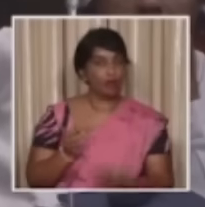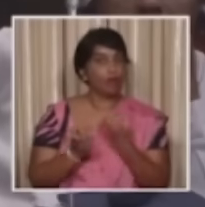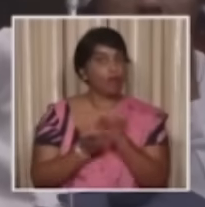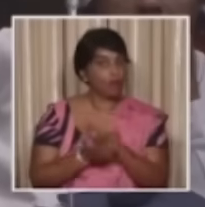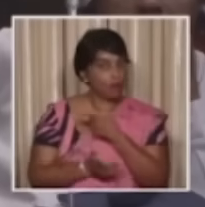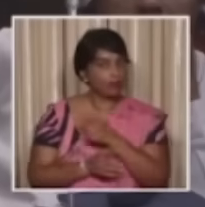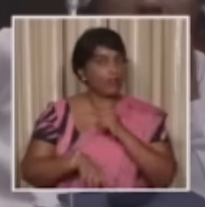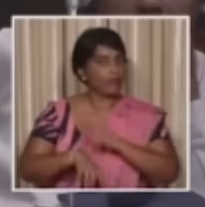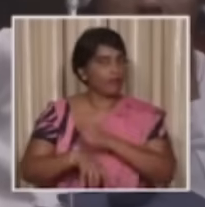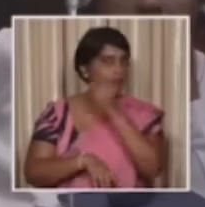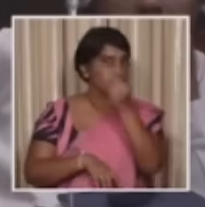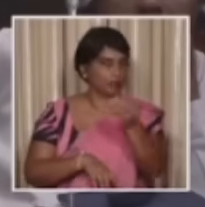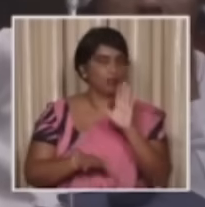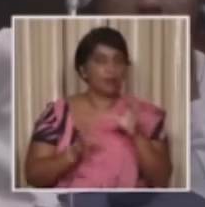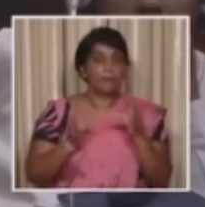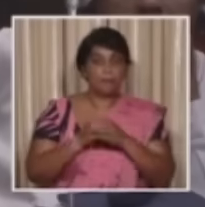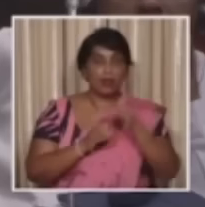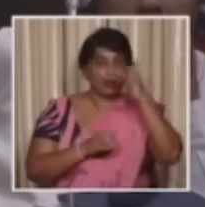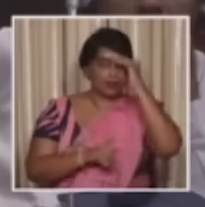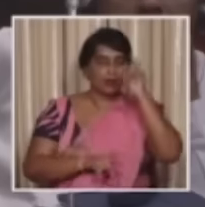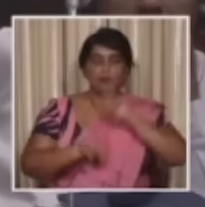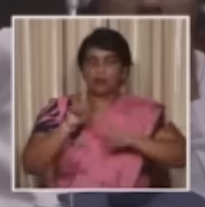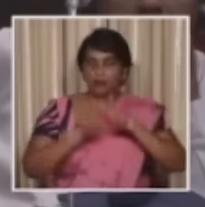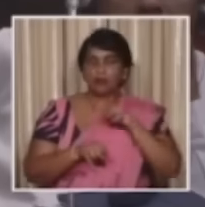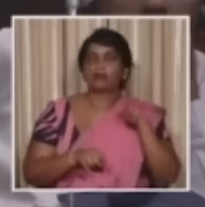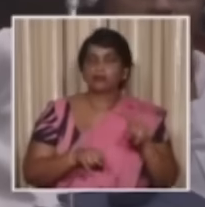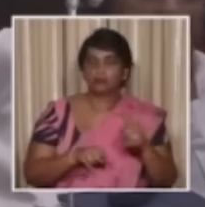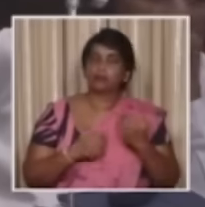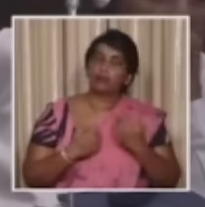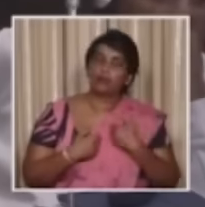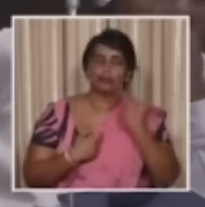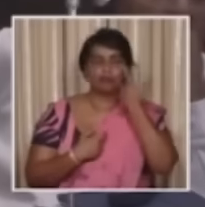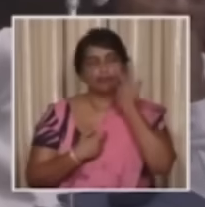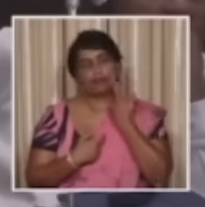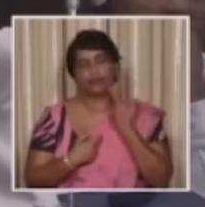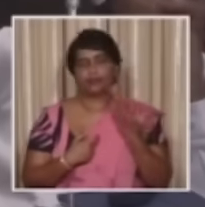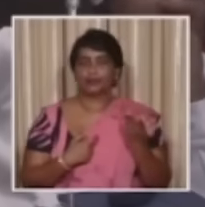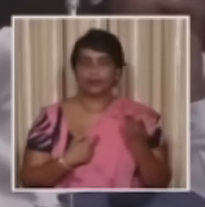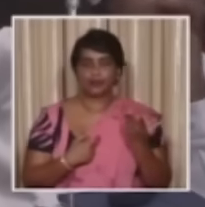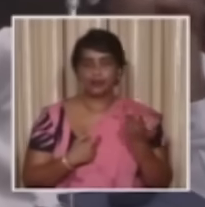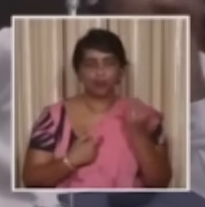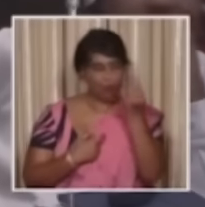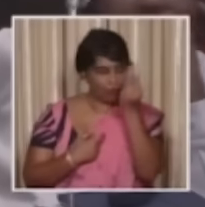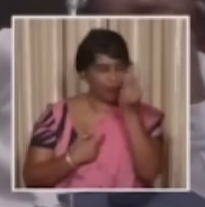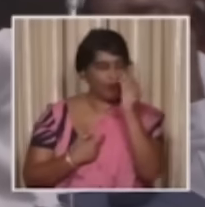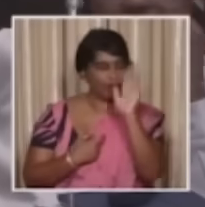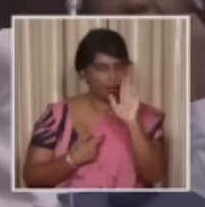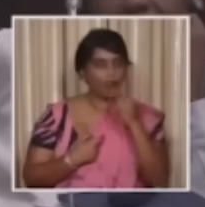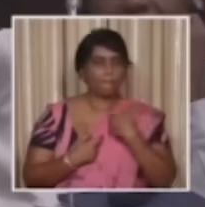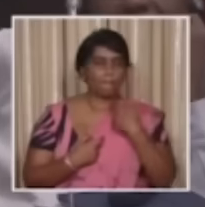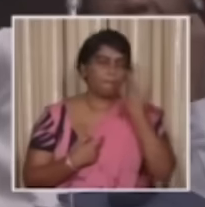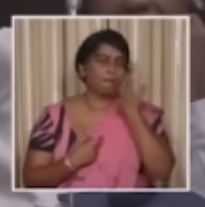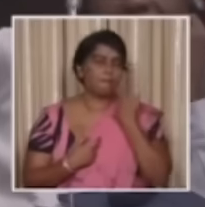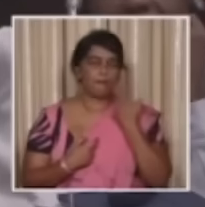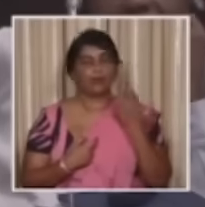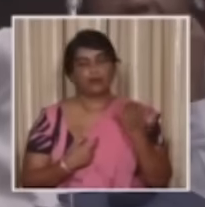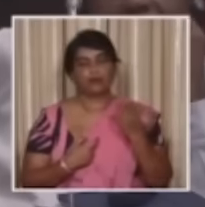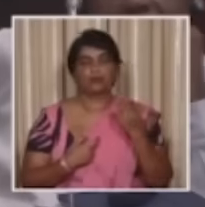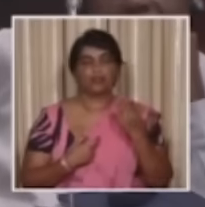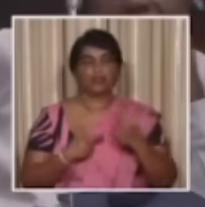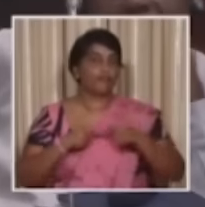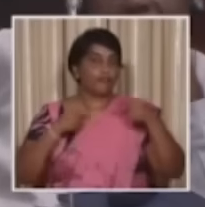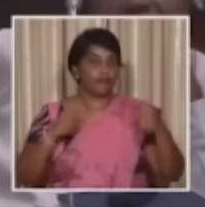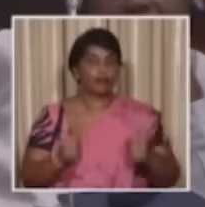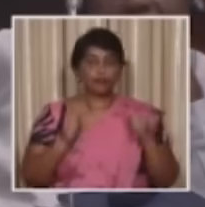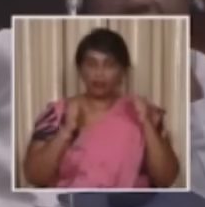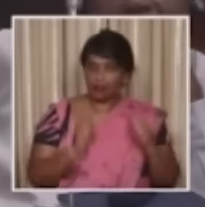පොහොට්ටුවෙන් තමයි වෙලාව දෙන්න ඕන නමුත් පක්ෂ නායක රැසීමේදී මේ කතා වුණාම අපි අනුකම්පා කළා පොඩ්ඩක් ඉන්නකෝ අපි අනුකම්පා කළා ඒ අය විපක්ෂ